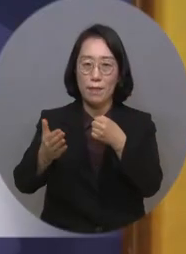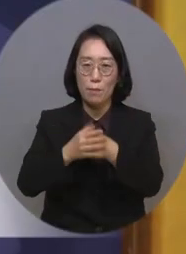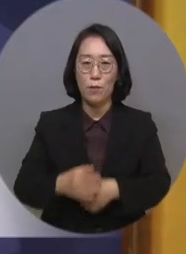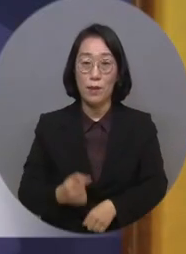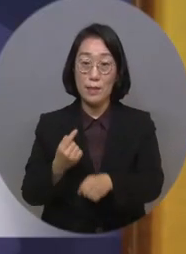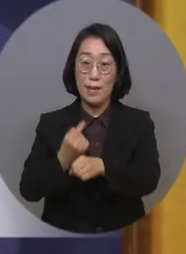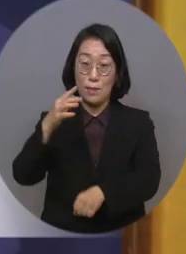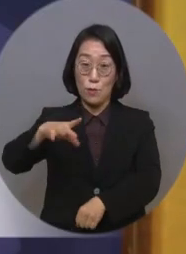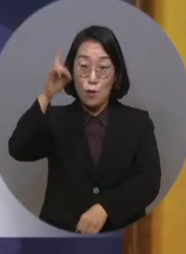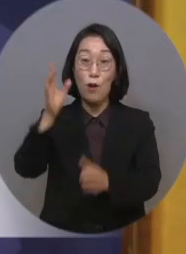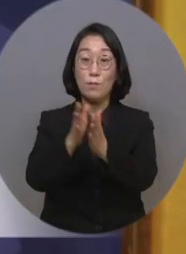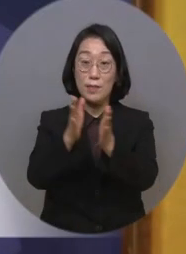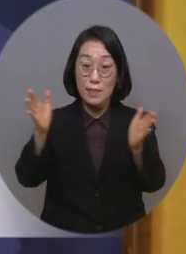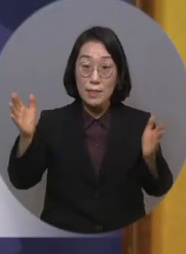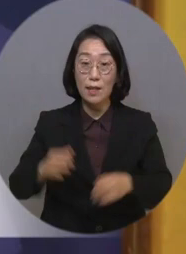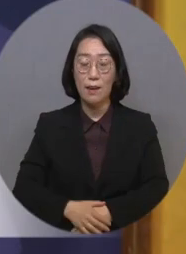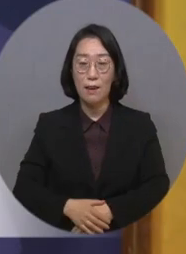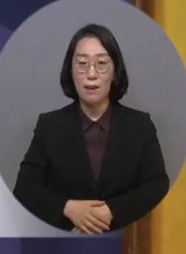작년에 출범한